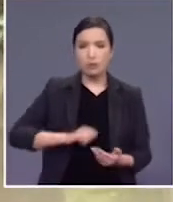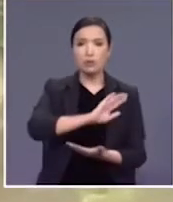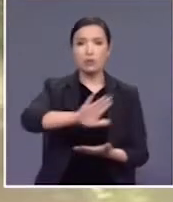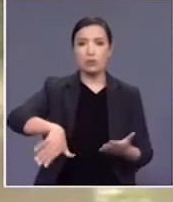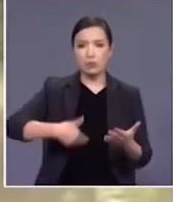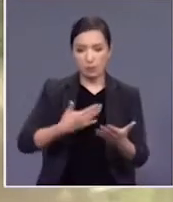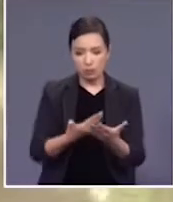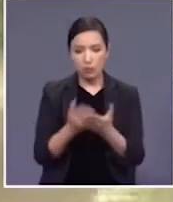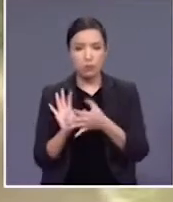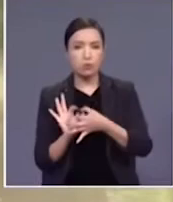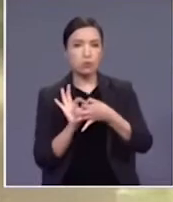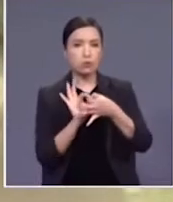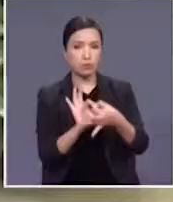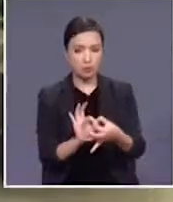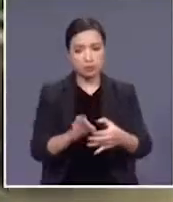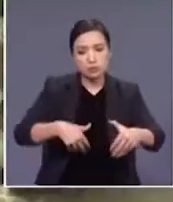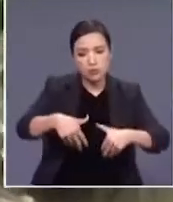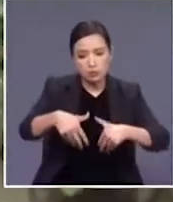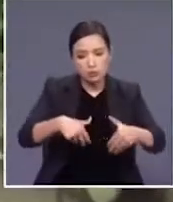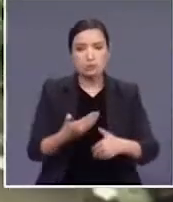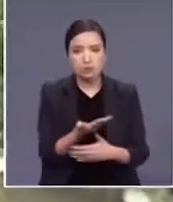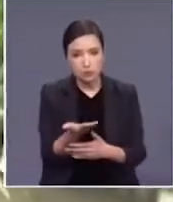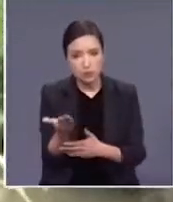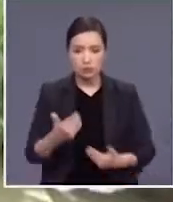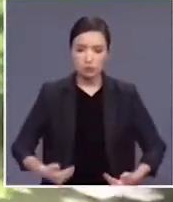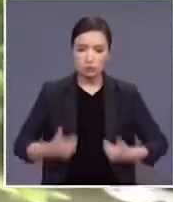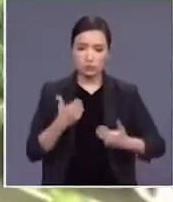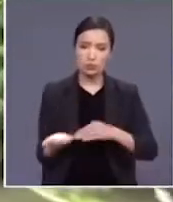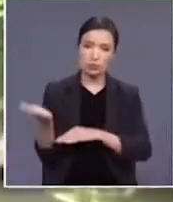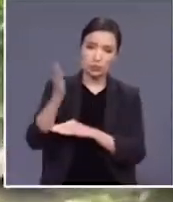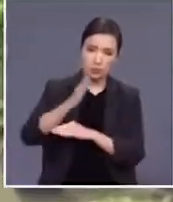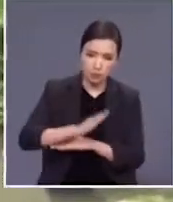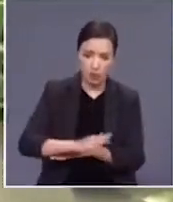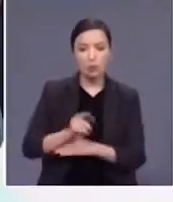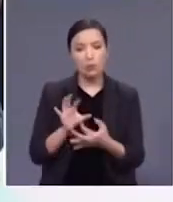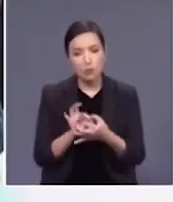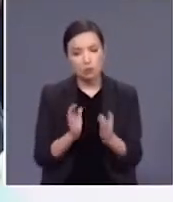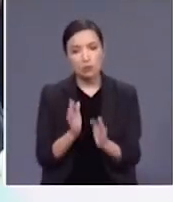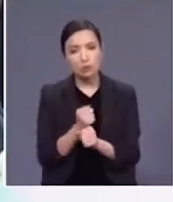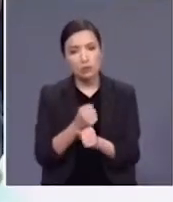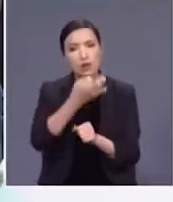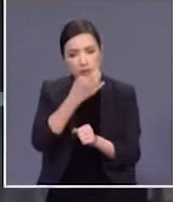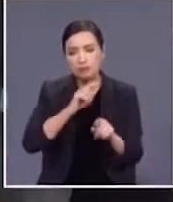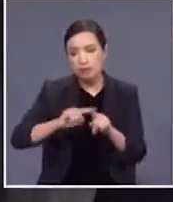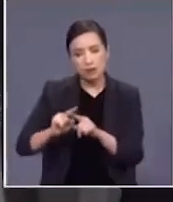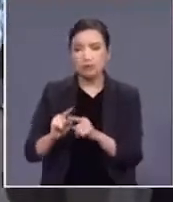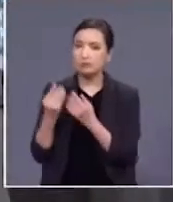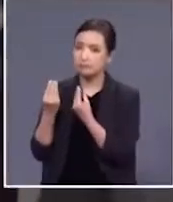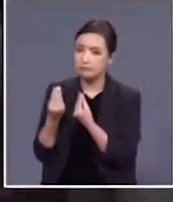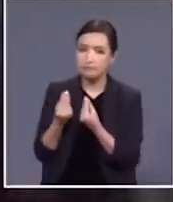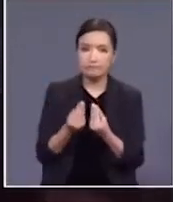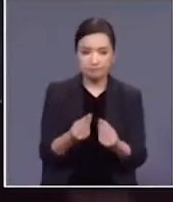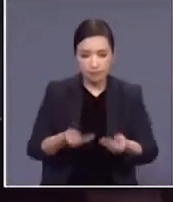ใยราษฎรที่ได้รับผลกระทบทั้งในการดำรงชีวิตและการประกอบอาชีพโดยทรงพระกรุณาโปรดเกล้าโปรดกระหม่อมให้จั